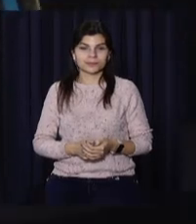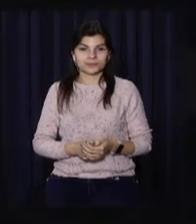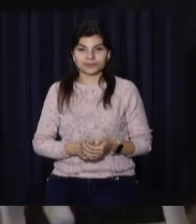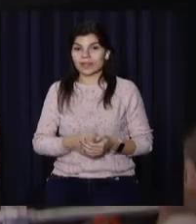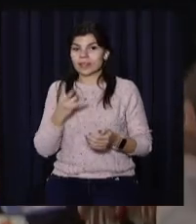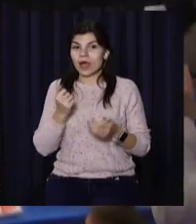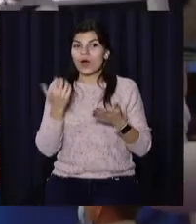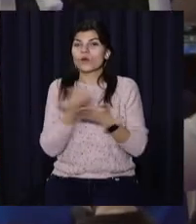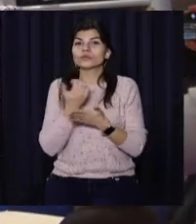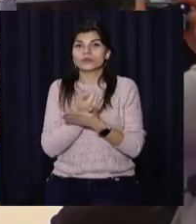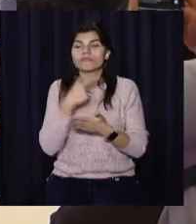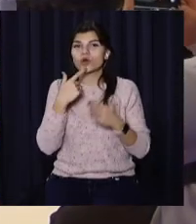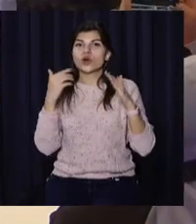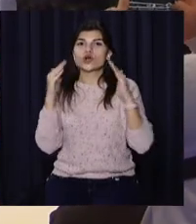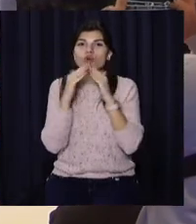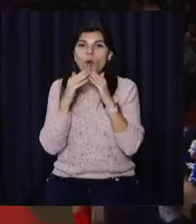Стальченко.